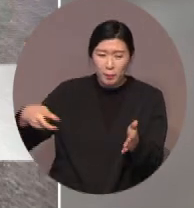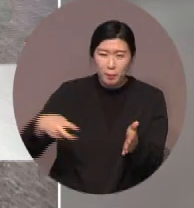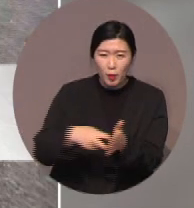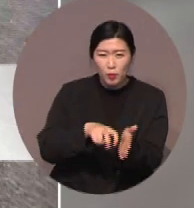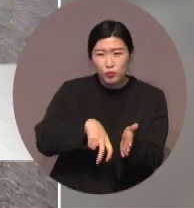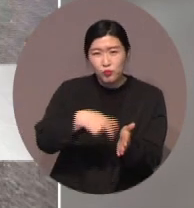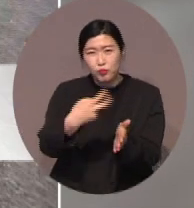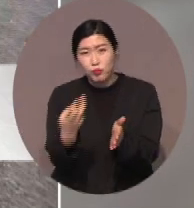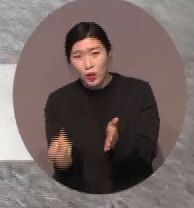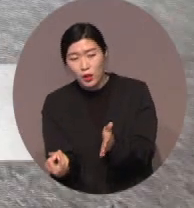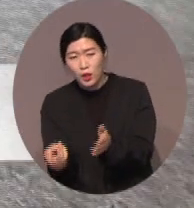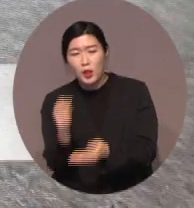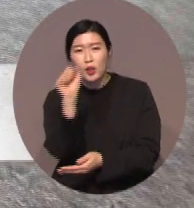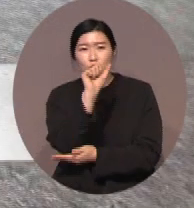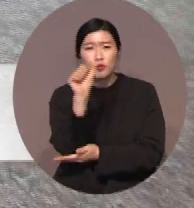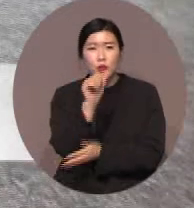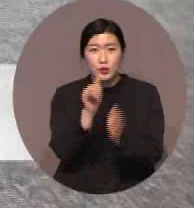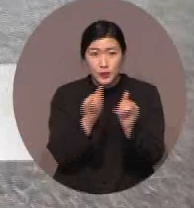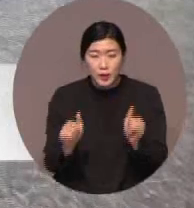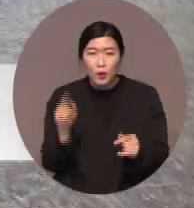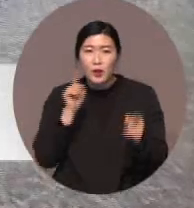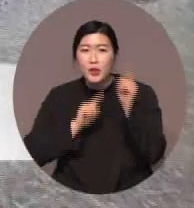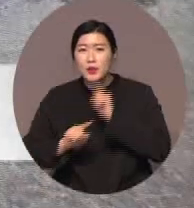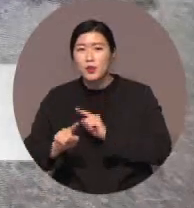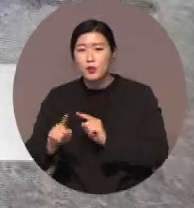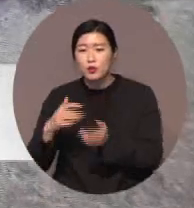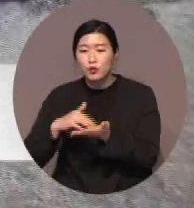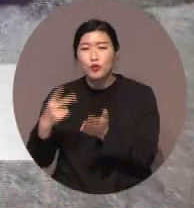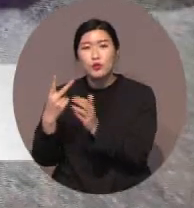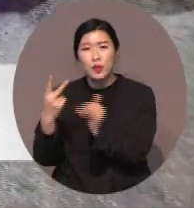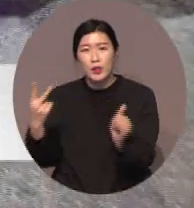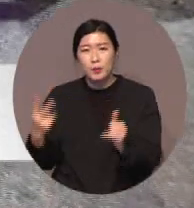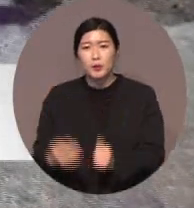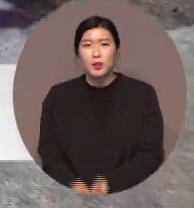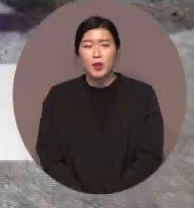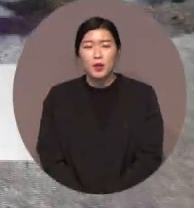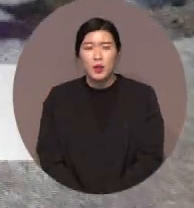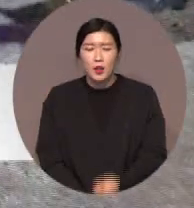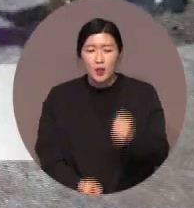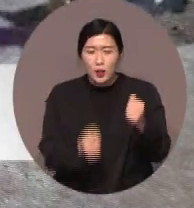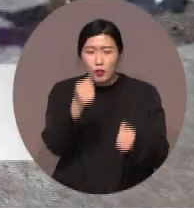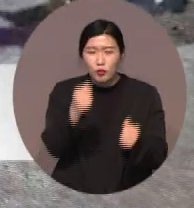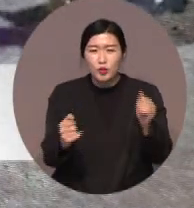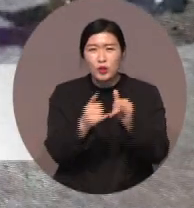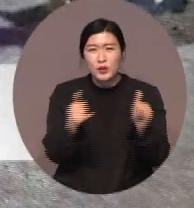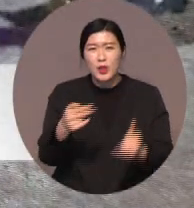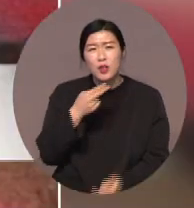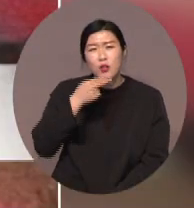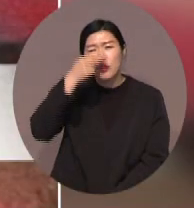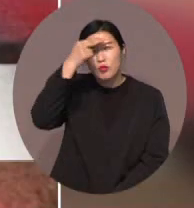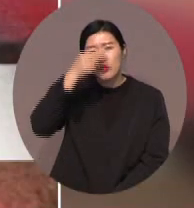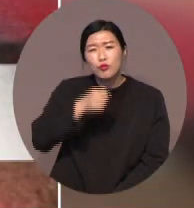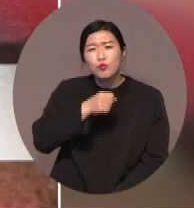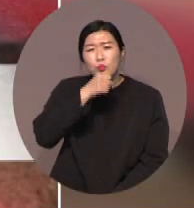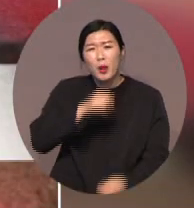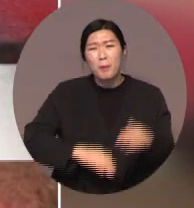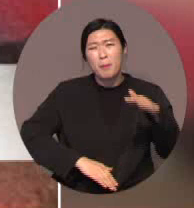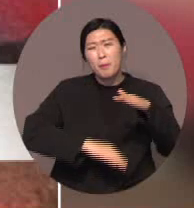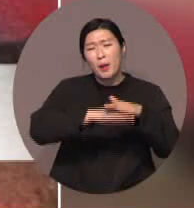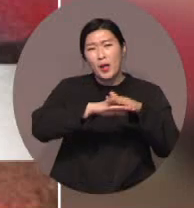들이받고 전도돼 운전자 등 2명이 다쳤습니다 경찰은 30대 운전자가 혈중 알코올